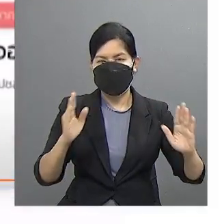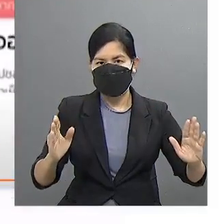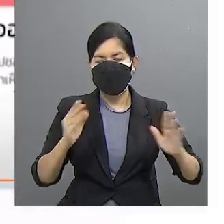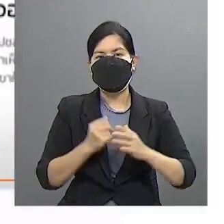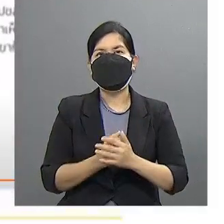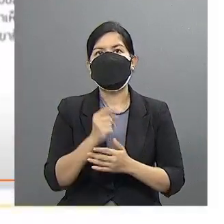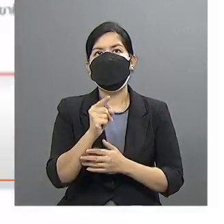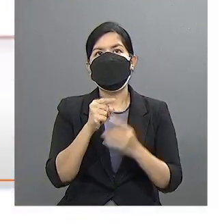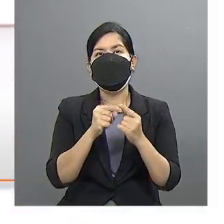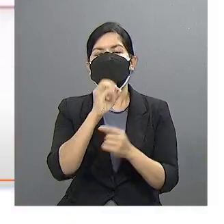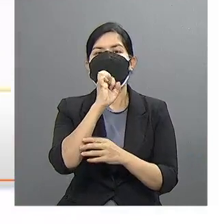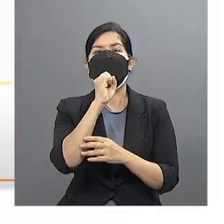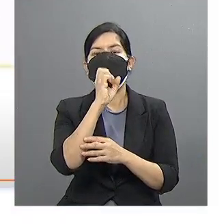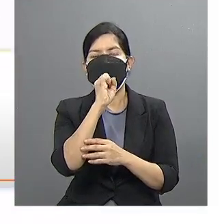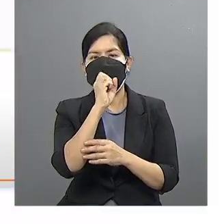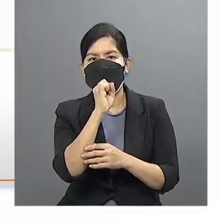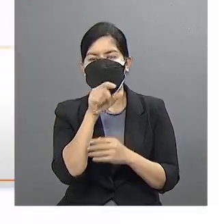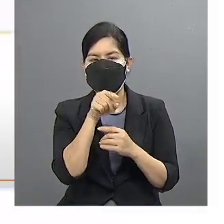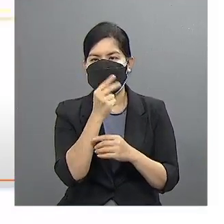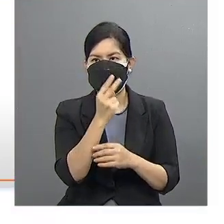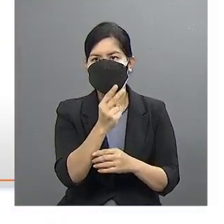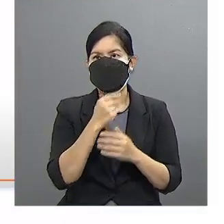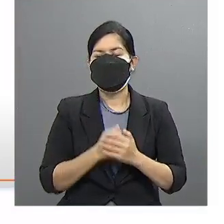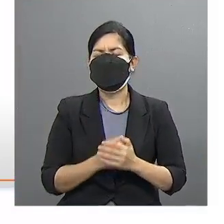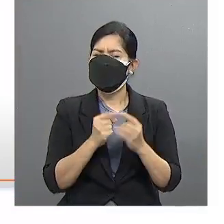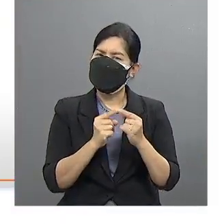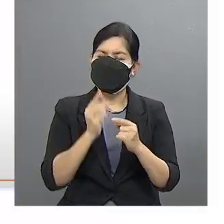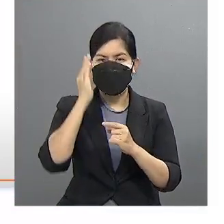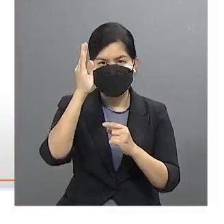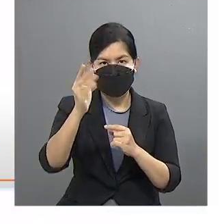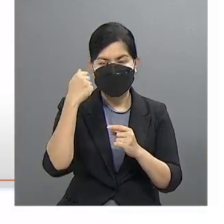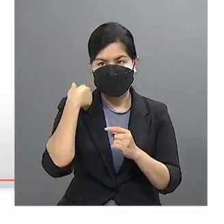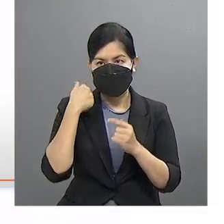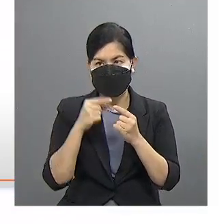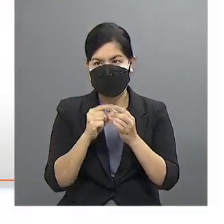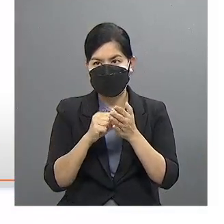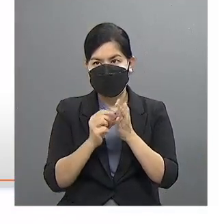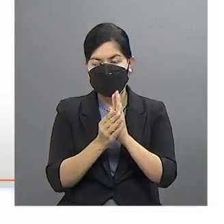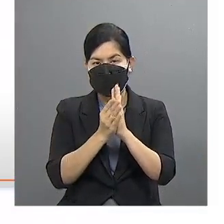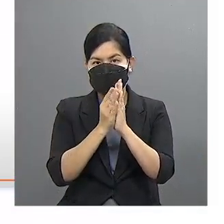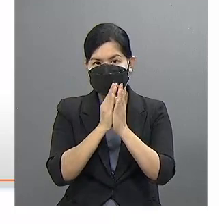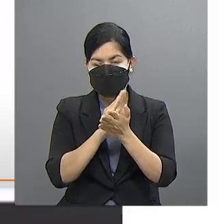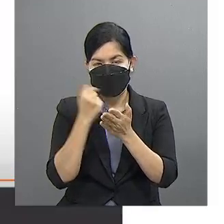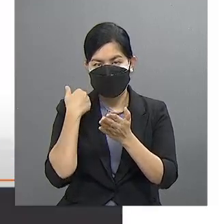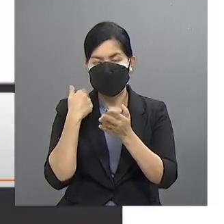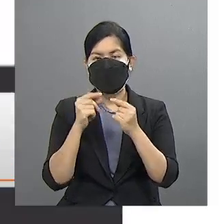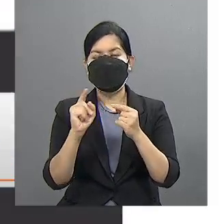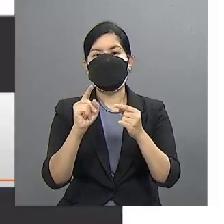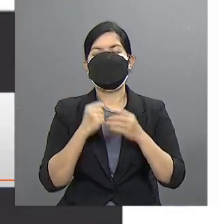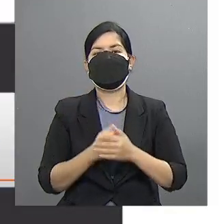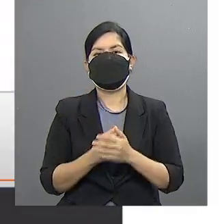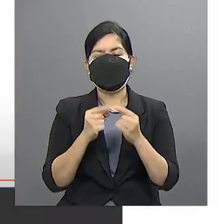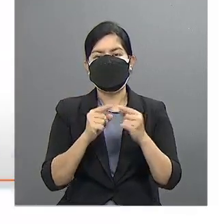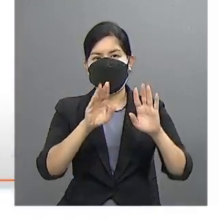อยู่นะครับผมแล้วก็next step ถัดไปเนี่ยก็กำลังพัฒนาอยู่กะว่าจะเอาโมเดลของ